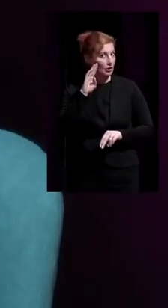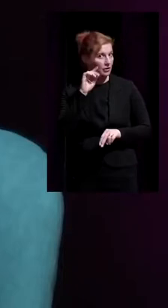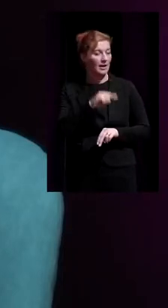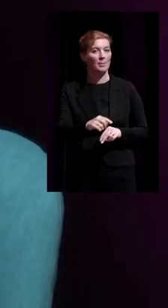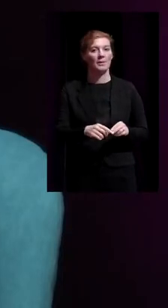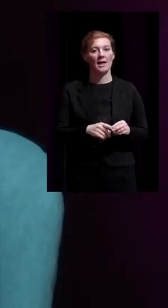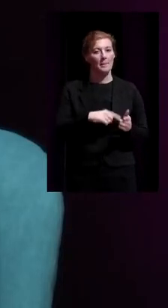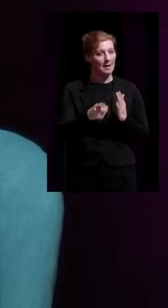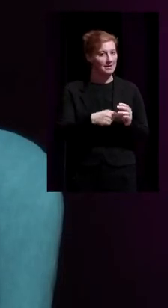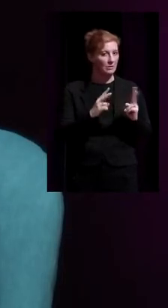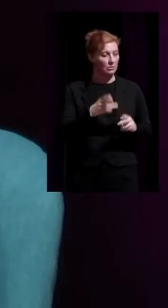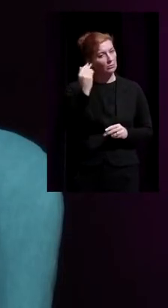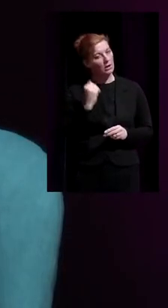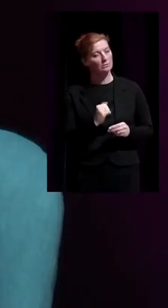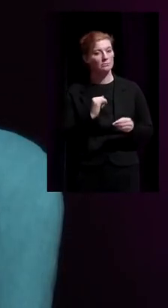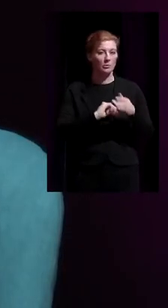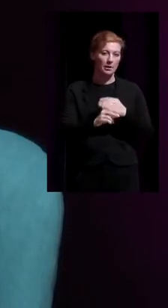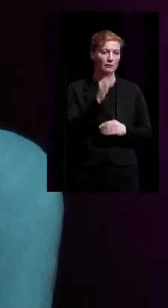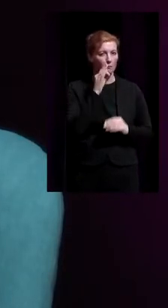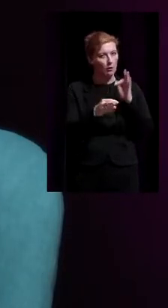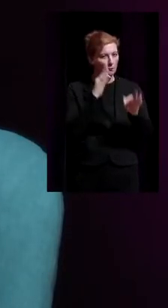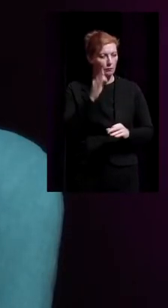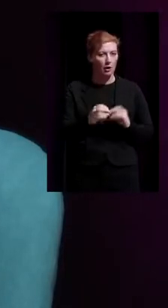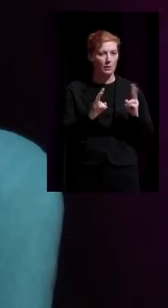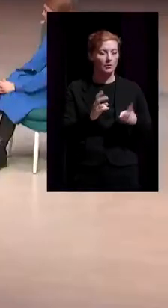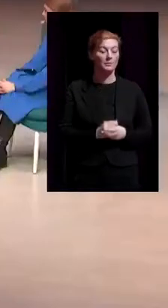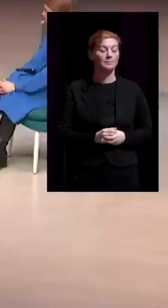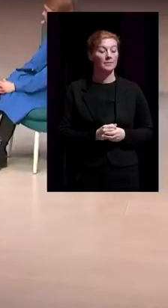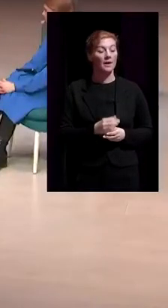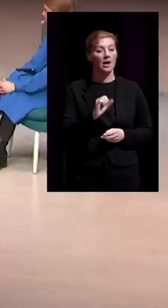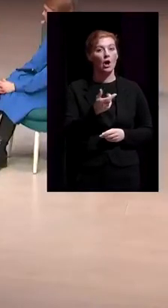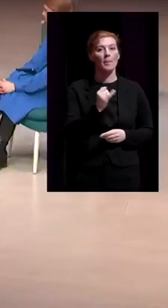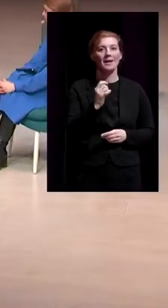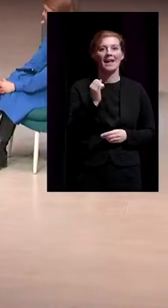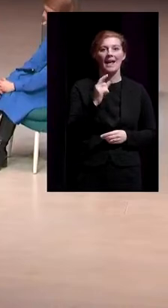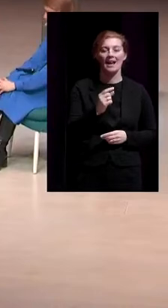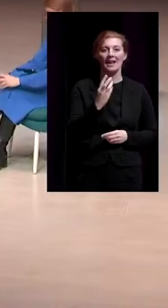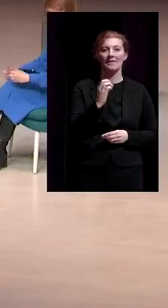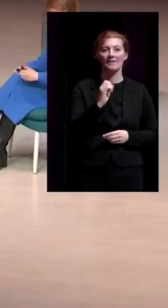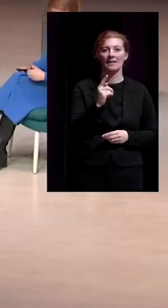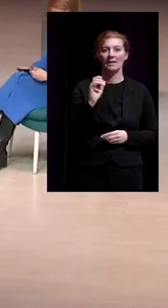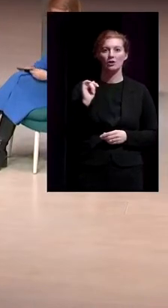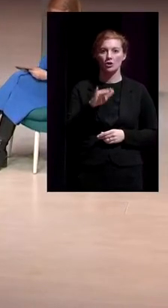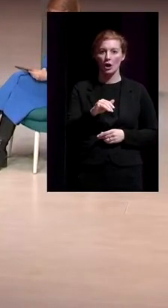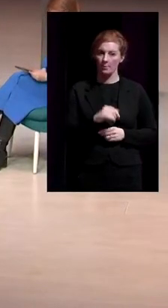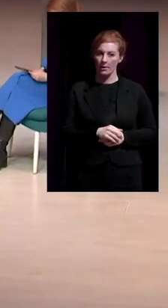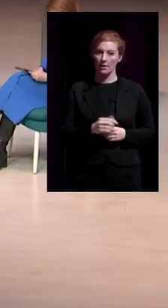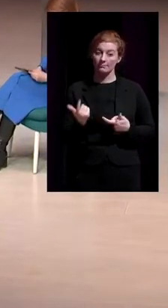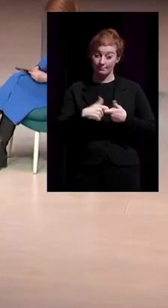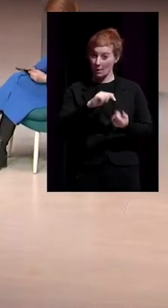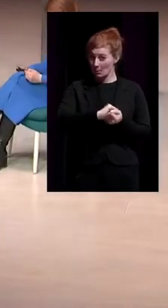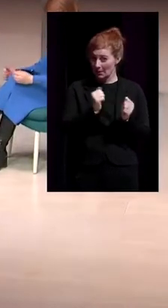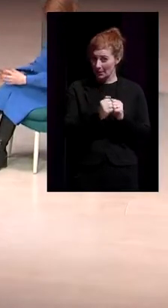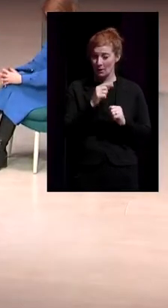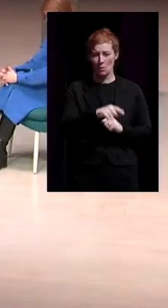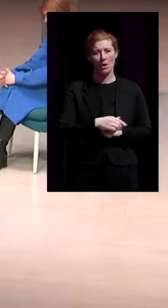på frågor. Apropå politiken, Gabriel Wikström, du sitter, skulle jag säga, på ett av de viktigaste uppdragen i Sverige just